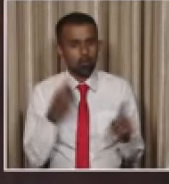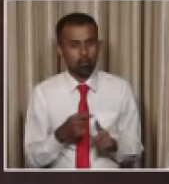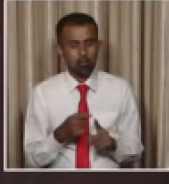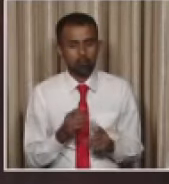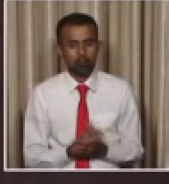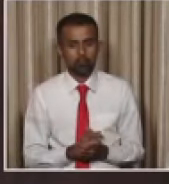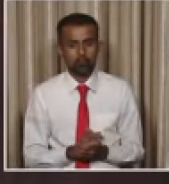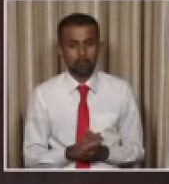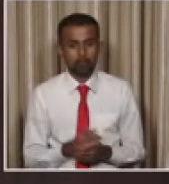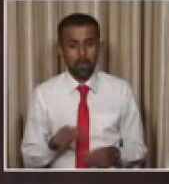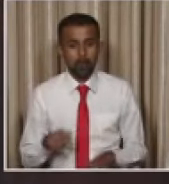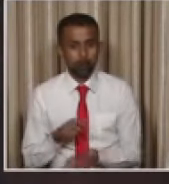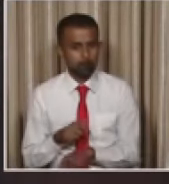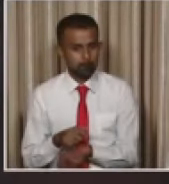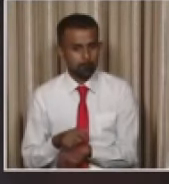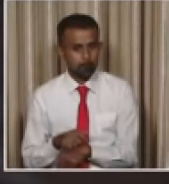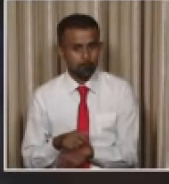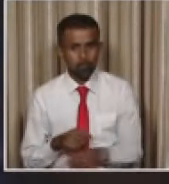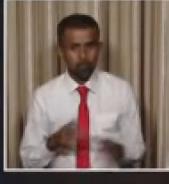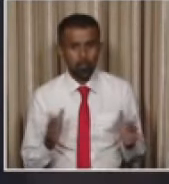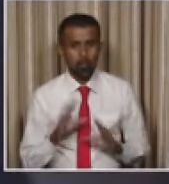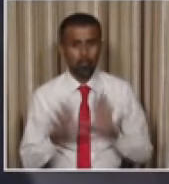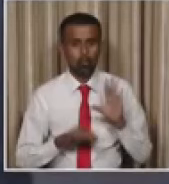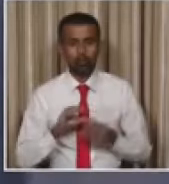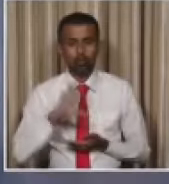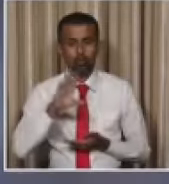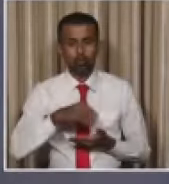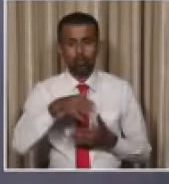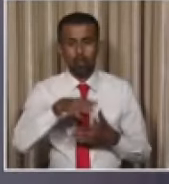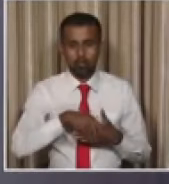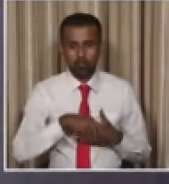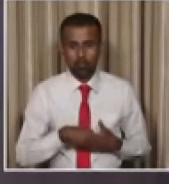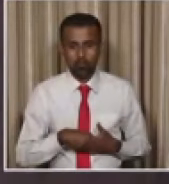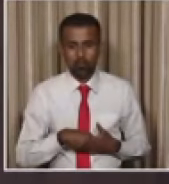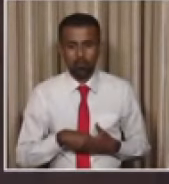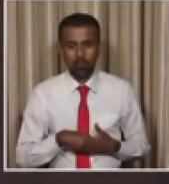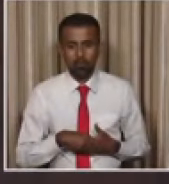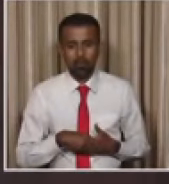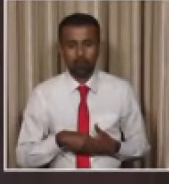That a damn Matame of Same. තවත් තොරතුරු ගන්නවක් ලැබුණා ඒ තොරතුරු අනුව